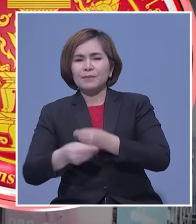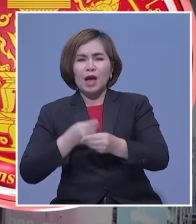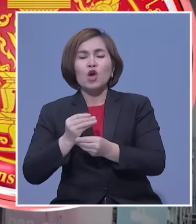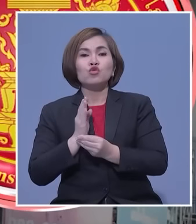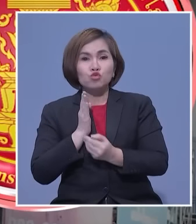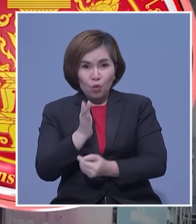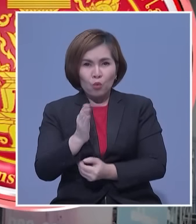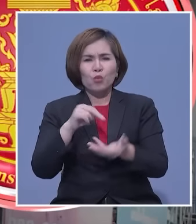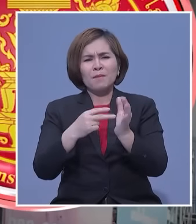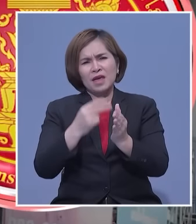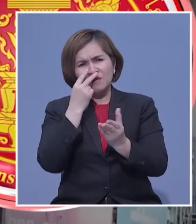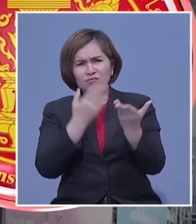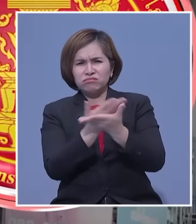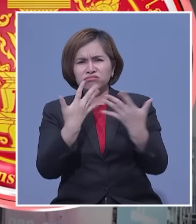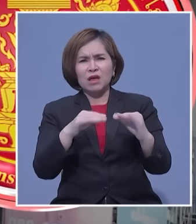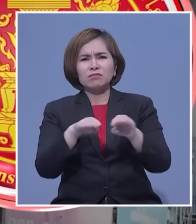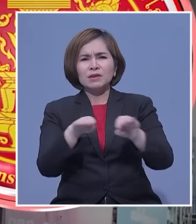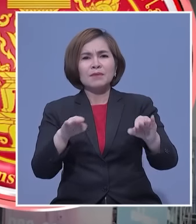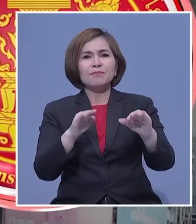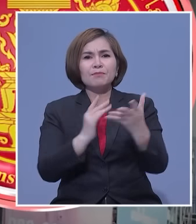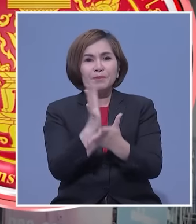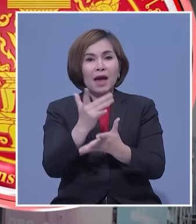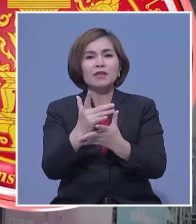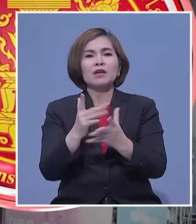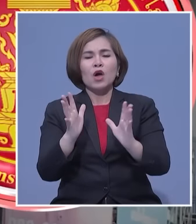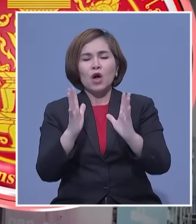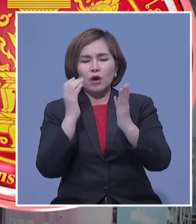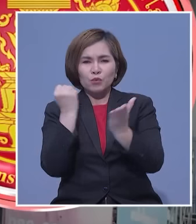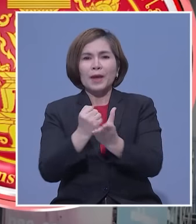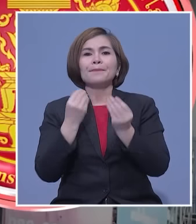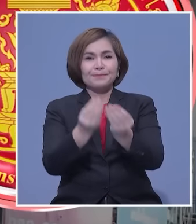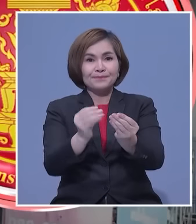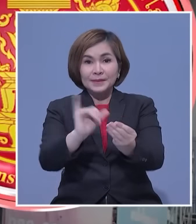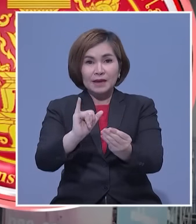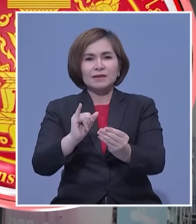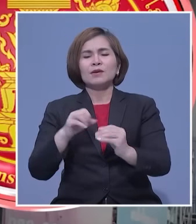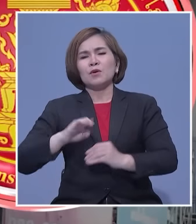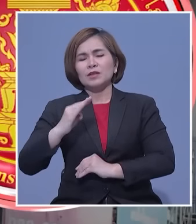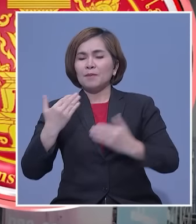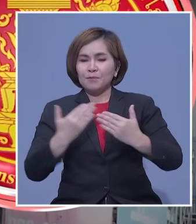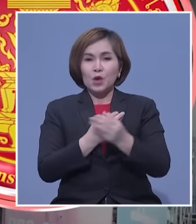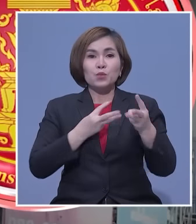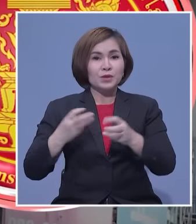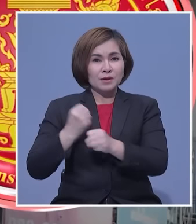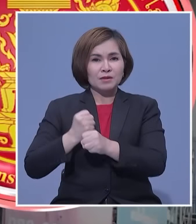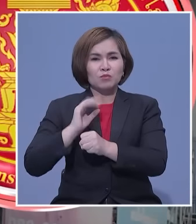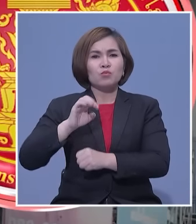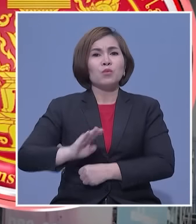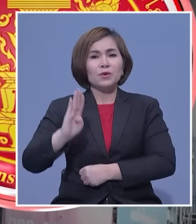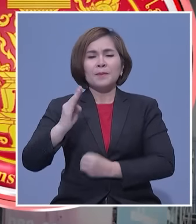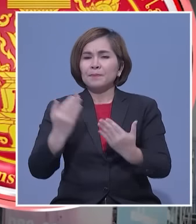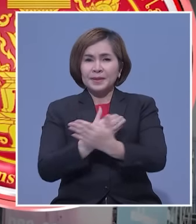เห็นว่าไม่เข้าเกณฑ์จึงไม่ได้รับอนุญาตแต่ตรงนี้บริษัทเนี่ยมีสิทธิ์เปลี่ยนการดำเนินการให้เป็น